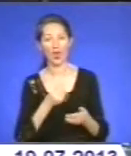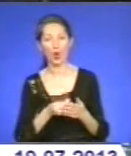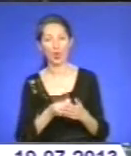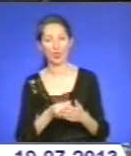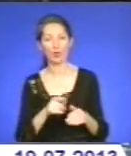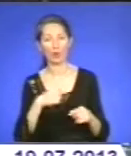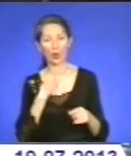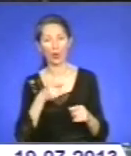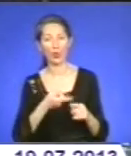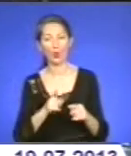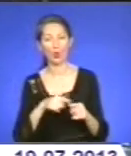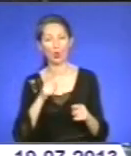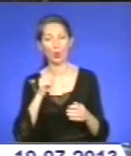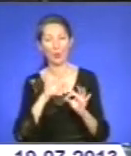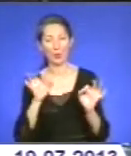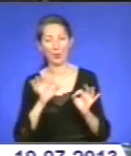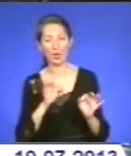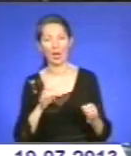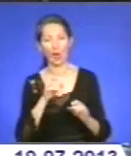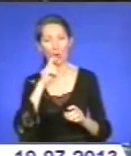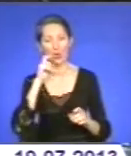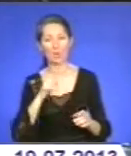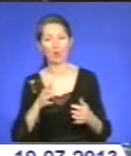у цьому запевняє українців профільне міністерство.